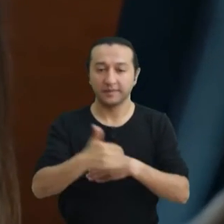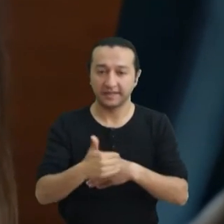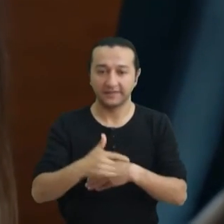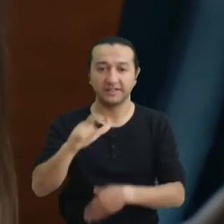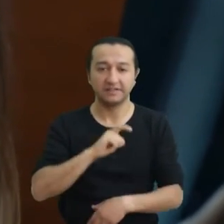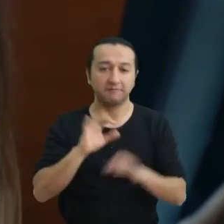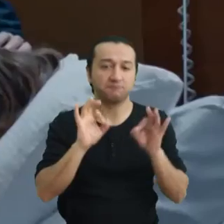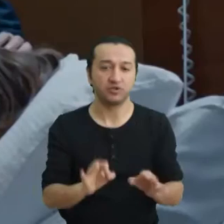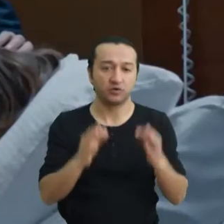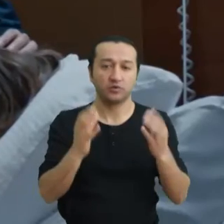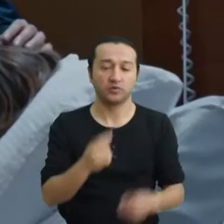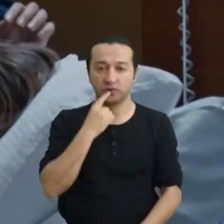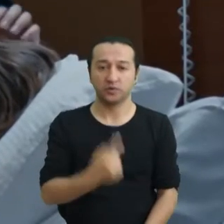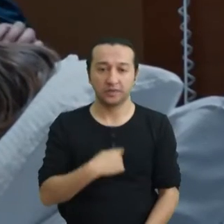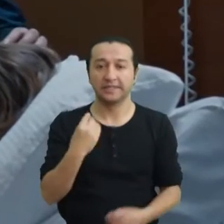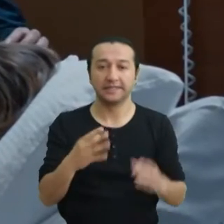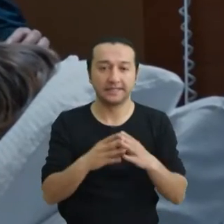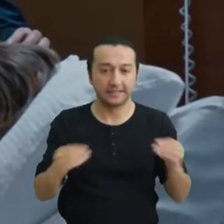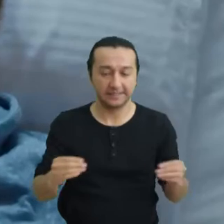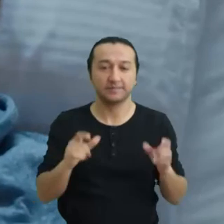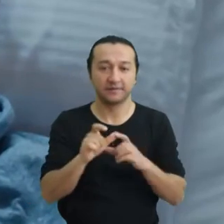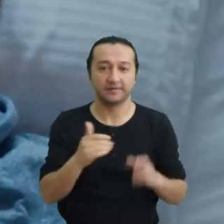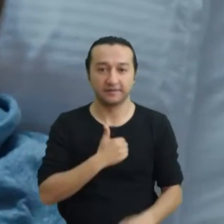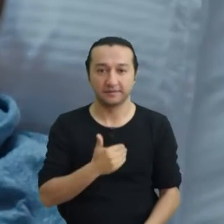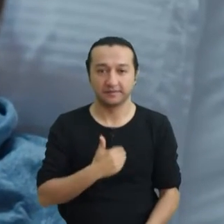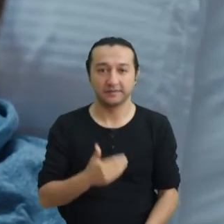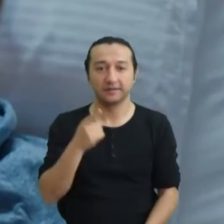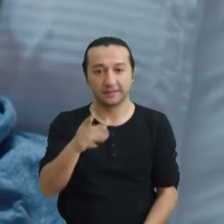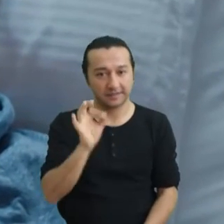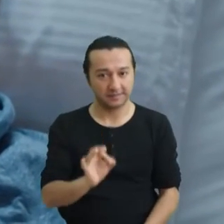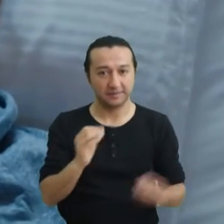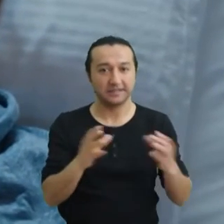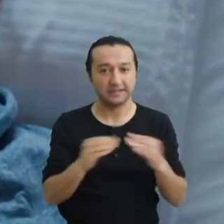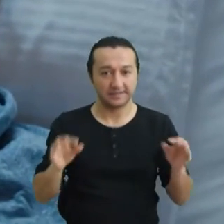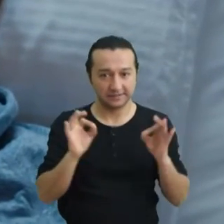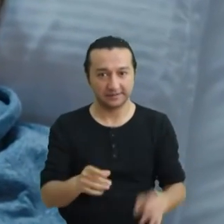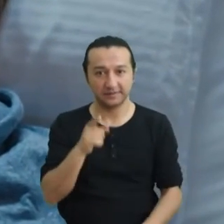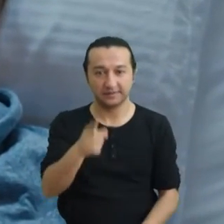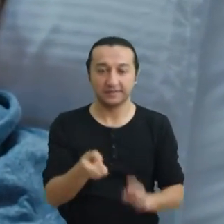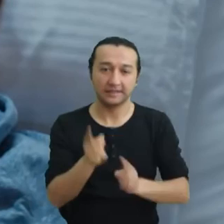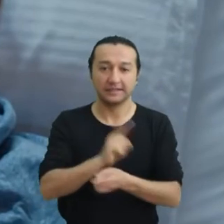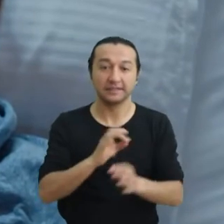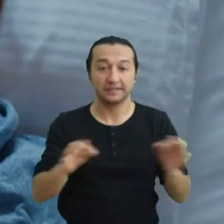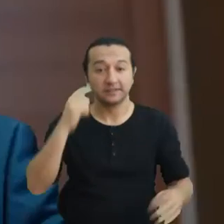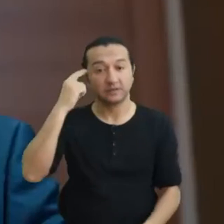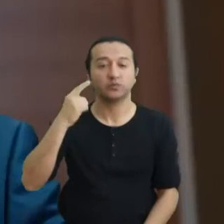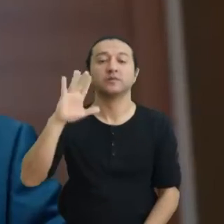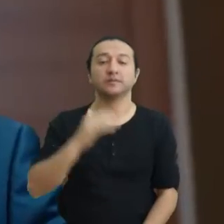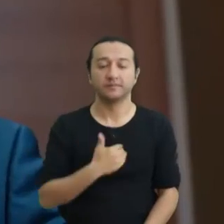tedaviye cevap verdiğimi söyledi. İyileşebilirim Safiye. Tabii ki iyileşeceksin. Aksini hiç düşünmedim